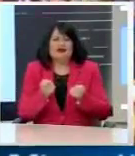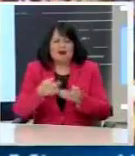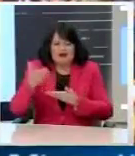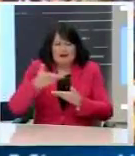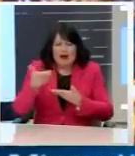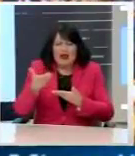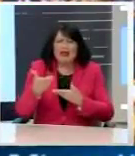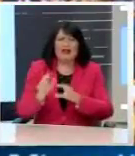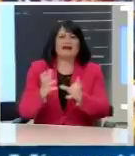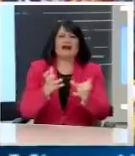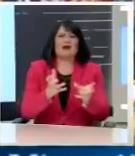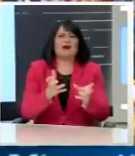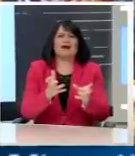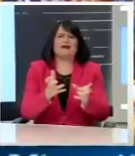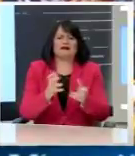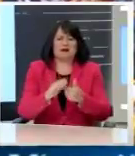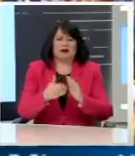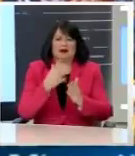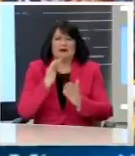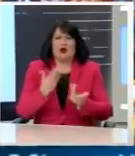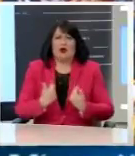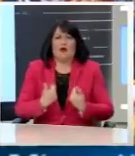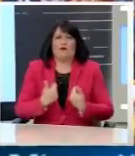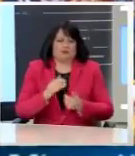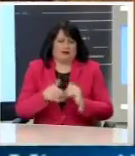πρεμούρα μας εμάς να ελέγξουμε τον τύπο και γιατί?